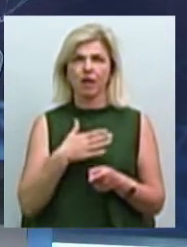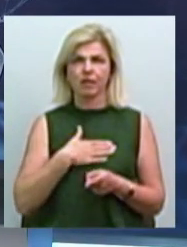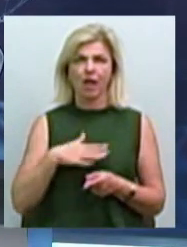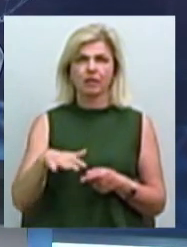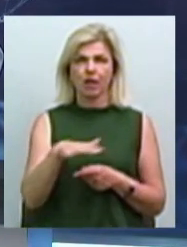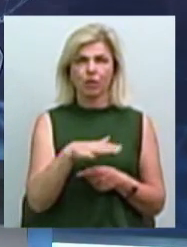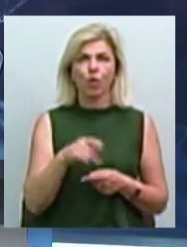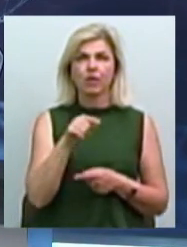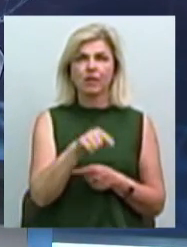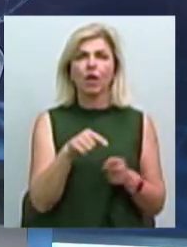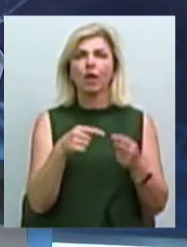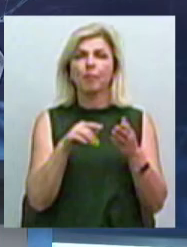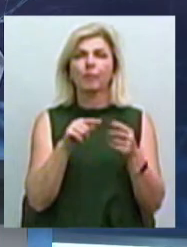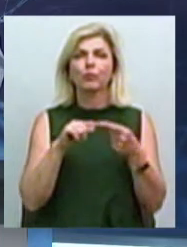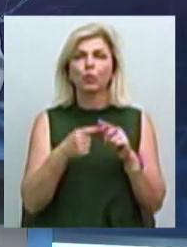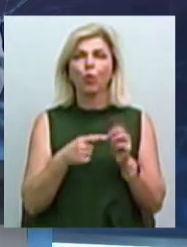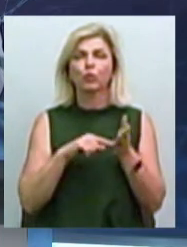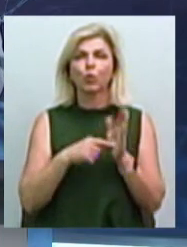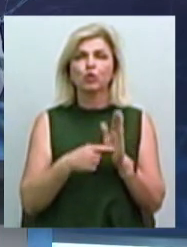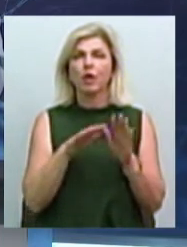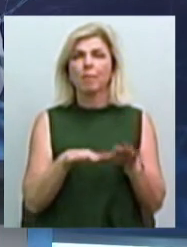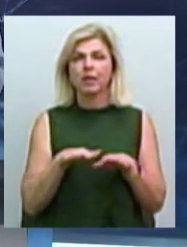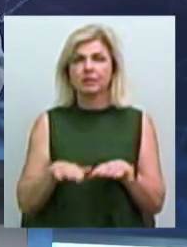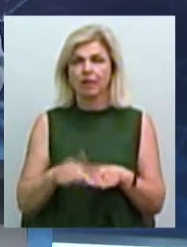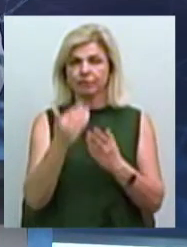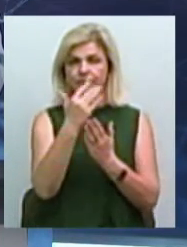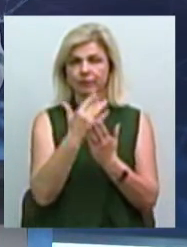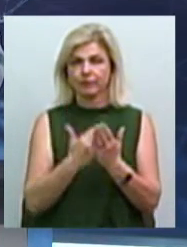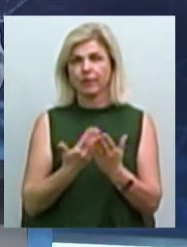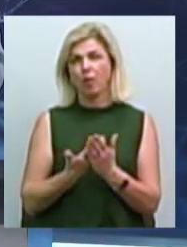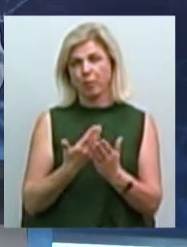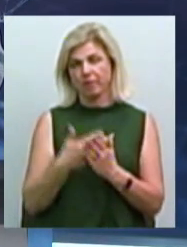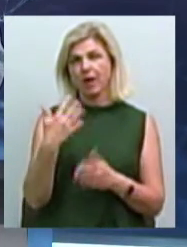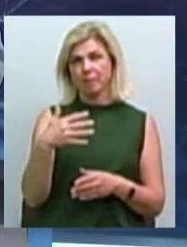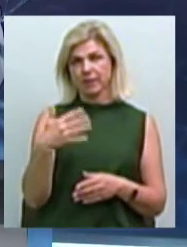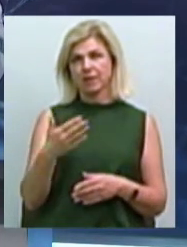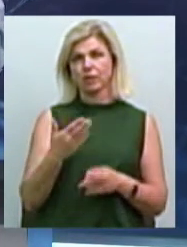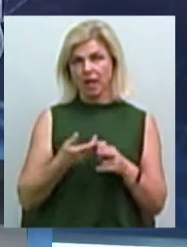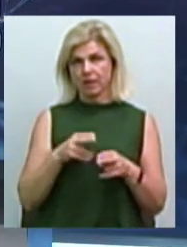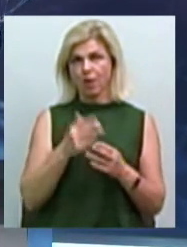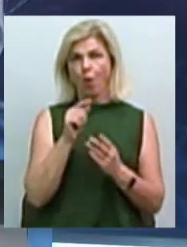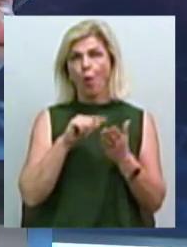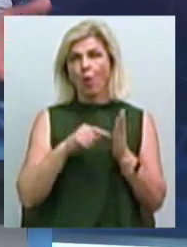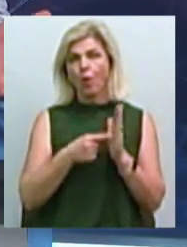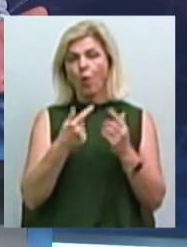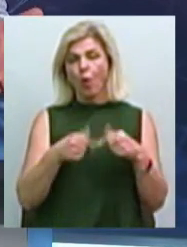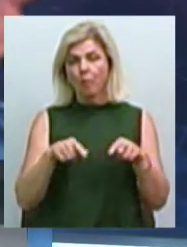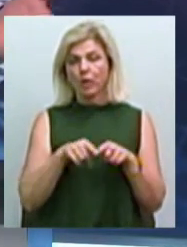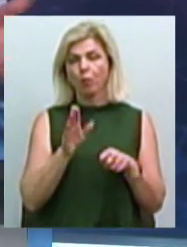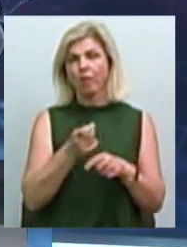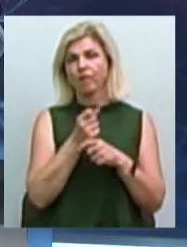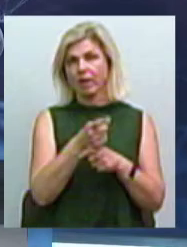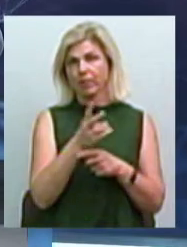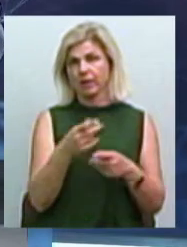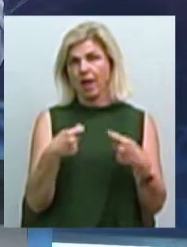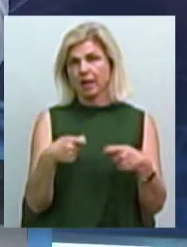объекты, о которых вот в этом списке, там их около 50, по-моему, да? Ну, то есть, да, эти объекты, объекты будут выброшены на рынок, и, само